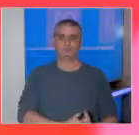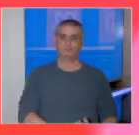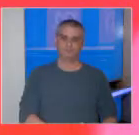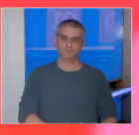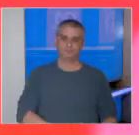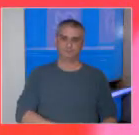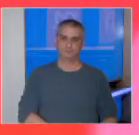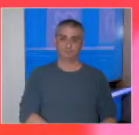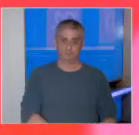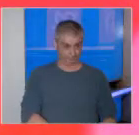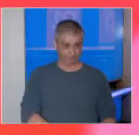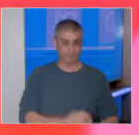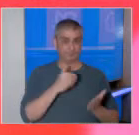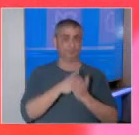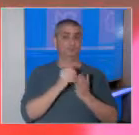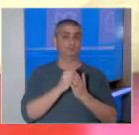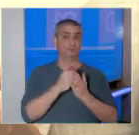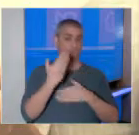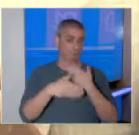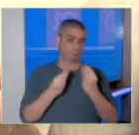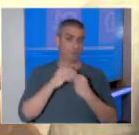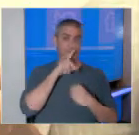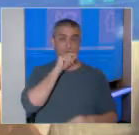ערב טוב. ממשיכים הלאה, עוד